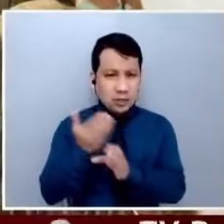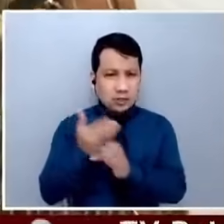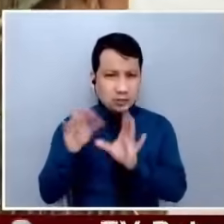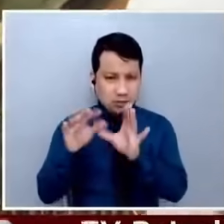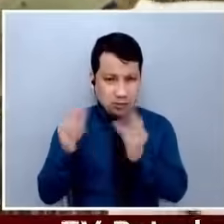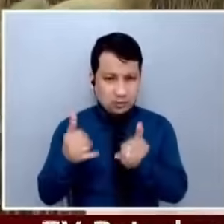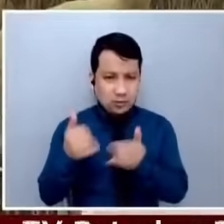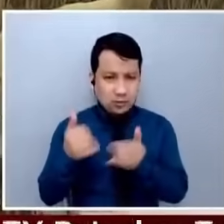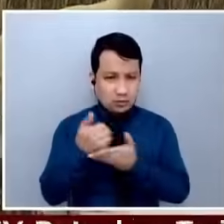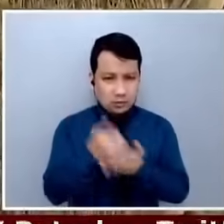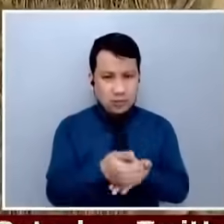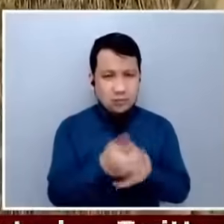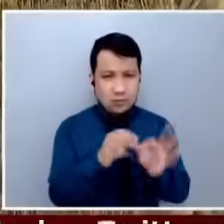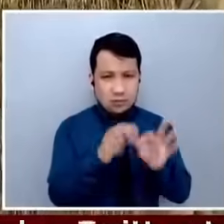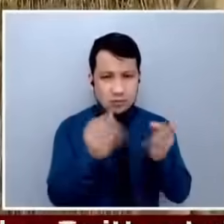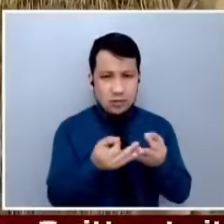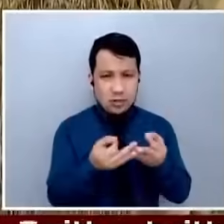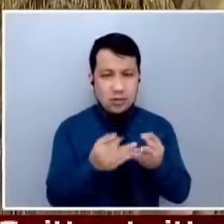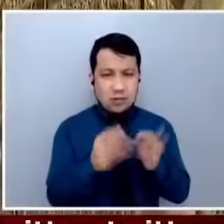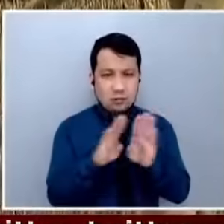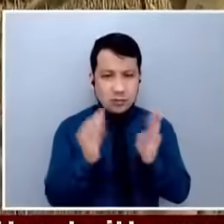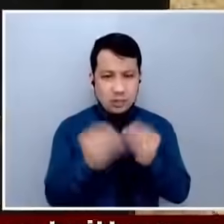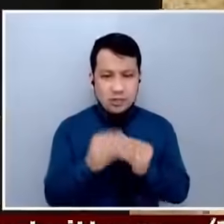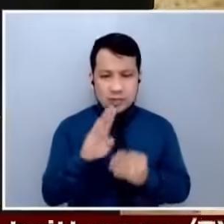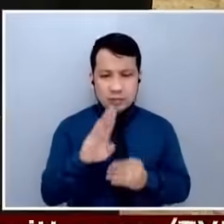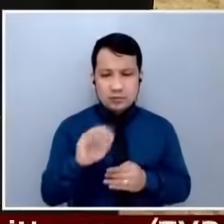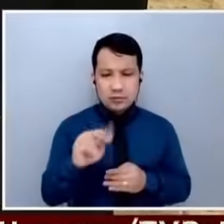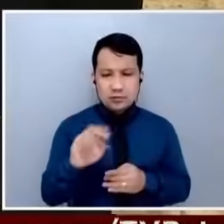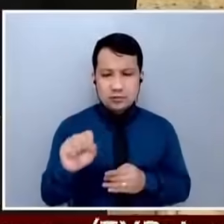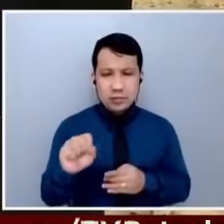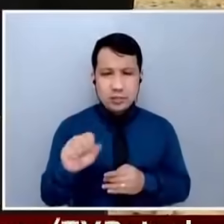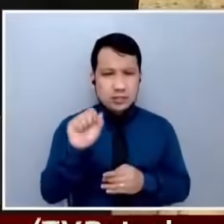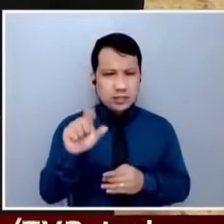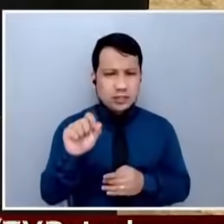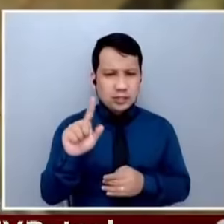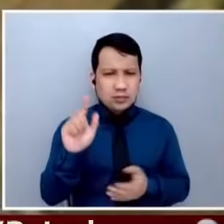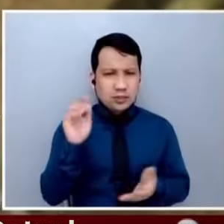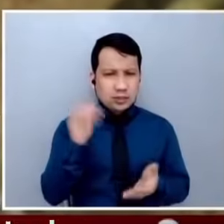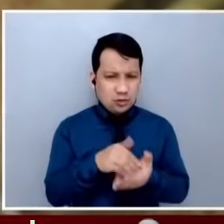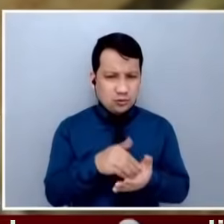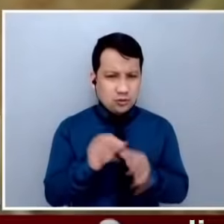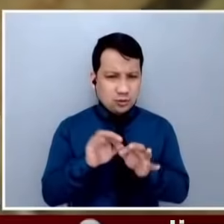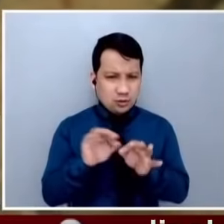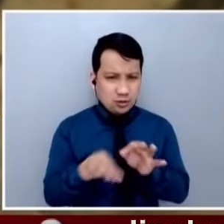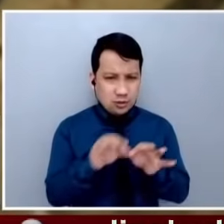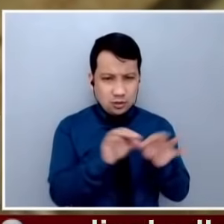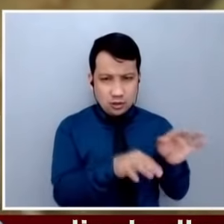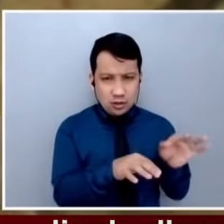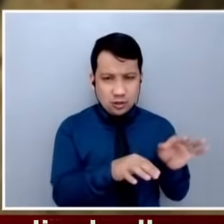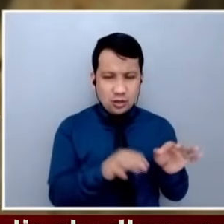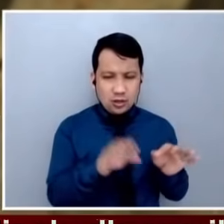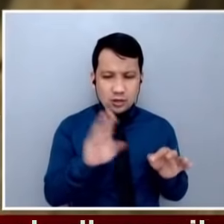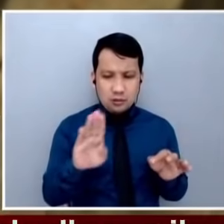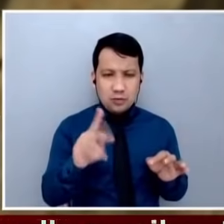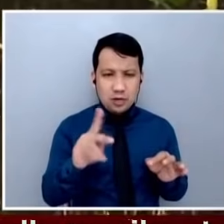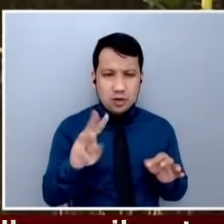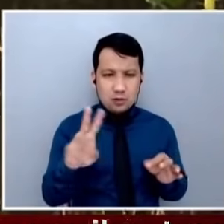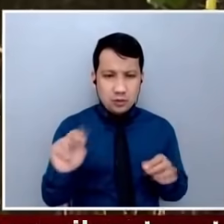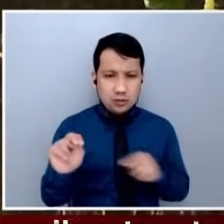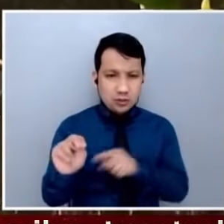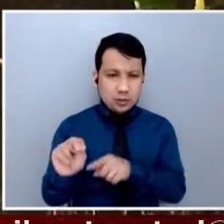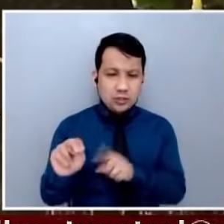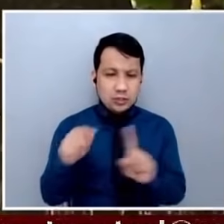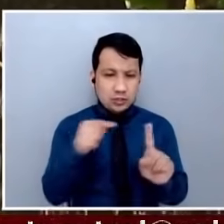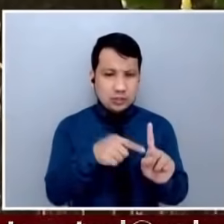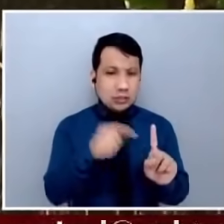ilang pamilya sa barangay Binubusan. 11 taon nang nagtatanim ng mangrove si Ariel Kasihan.